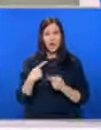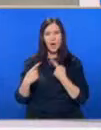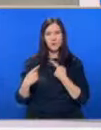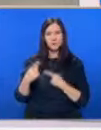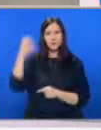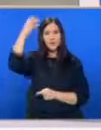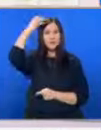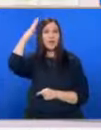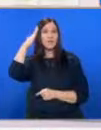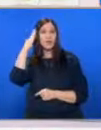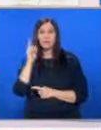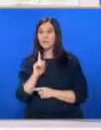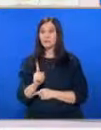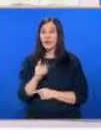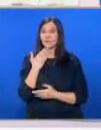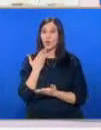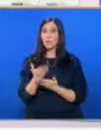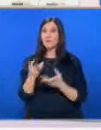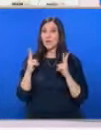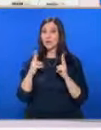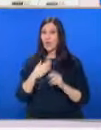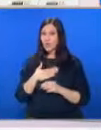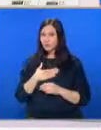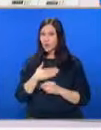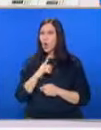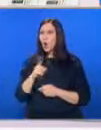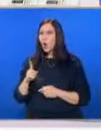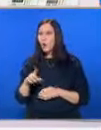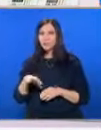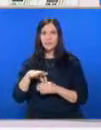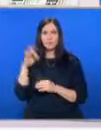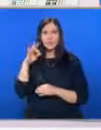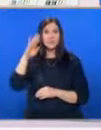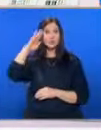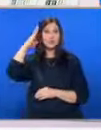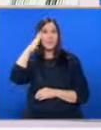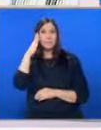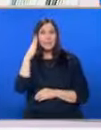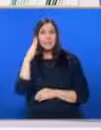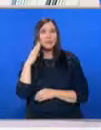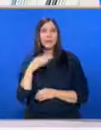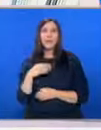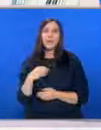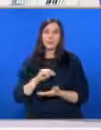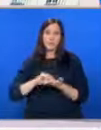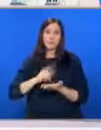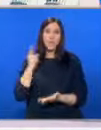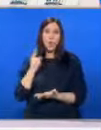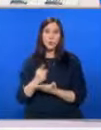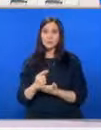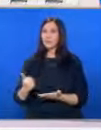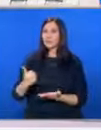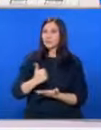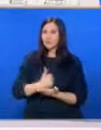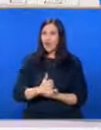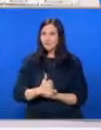разговорите, държавният глава трябва да обяви решението си кого избира за служебен премиер и да издаде указ за назначаването